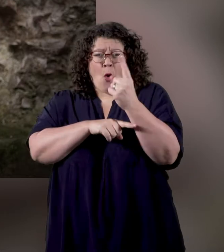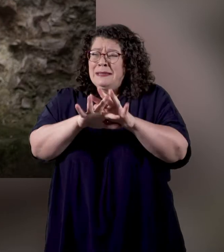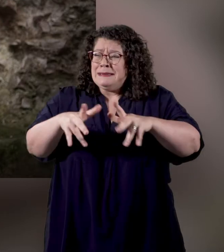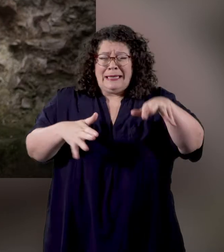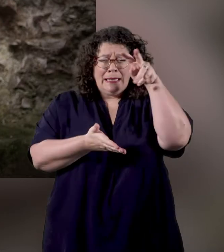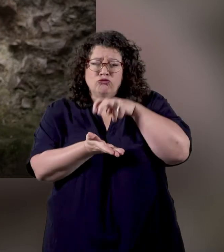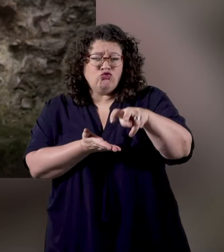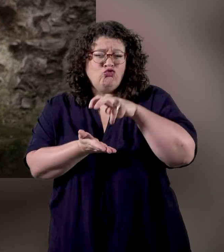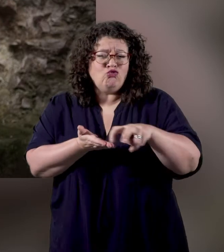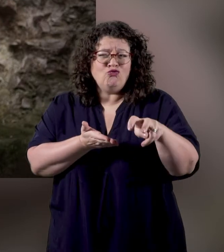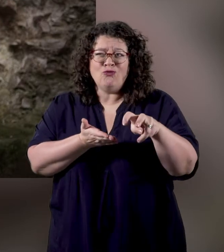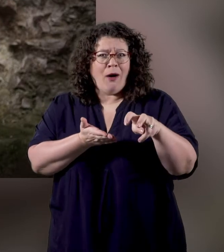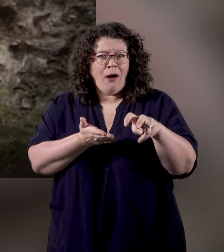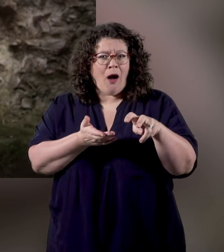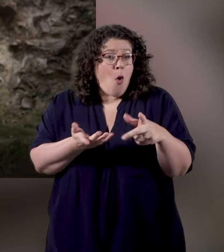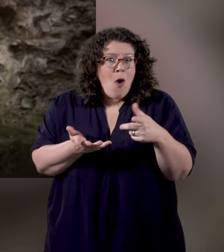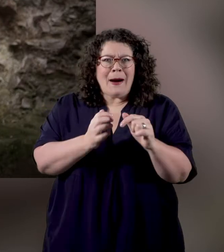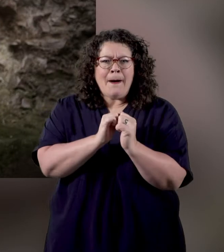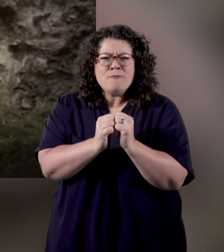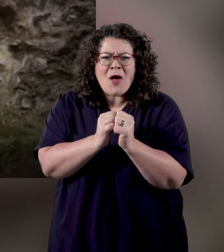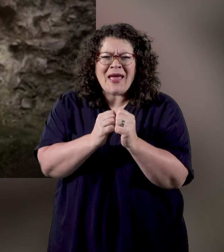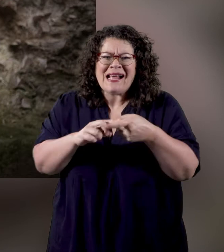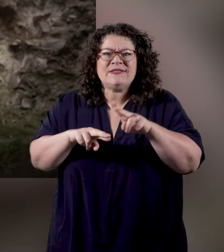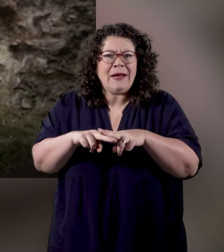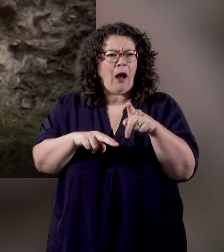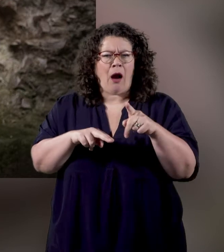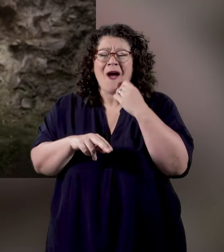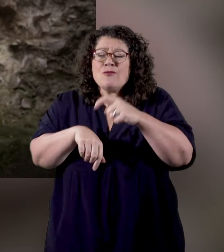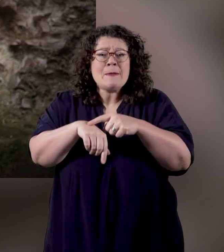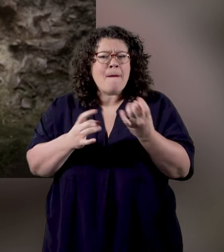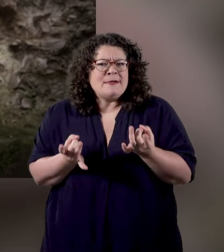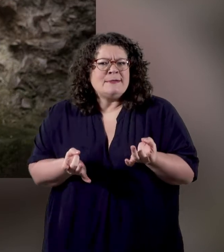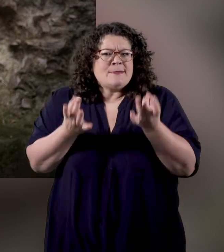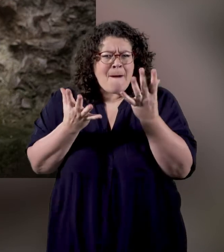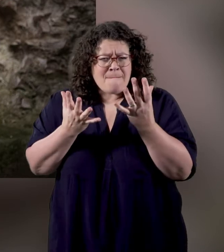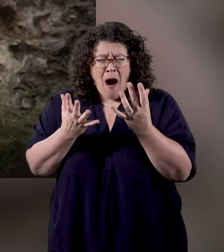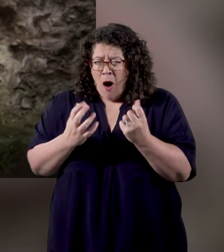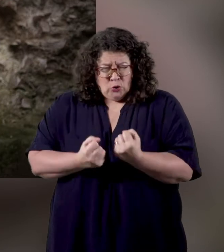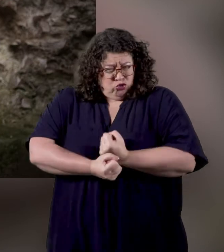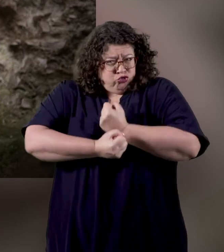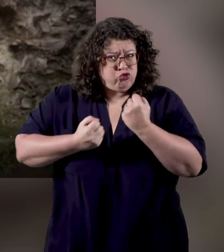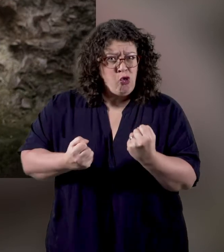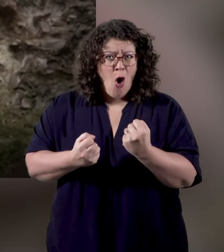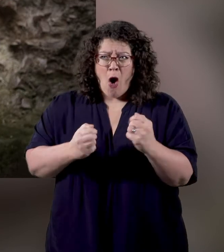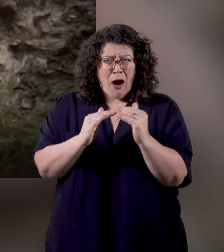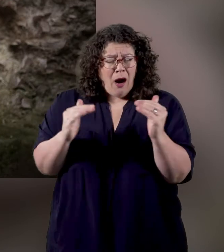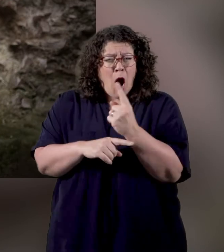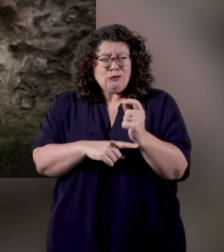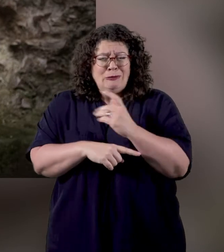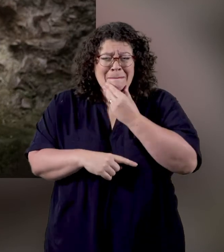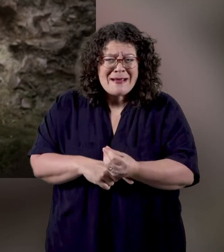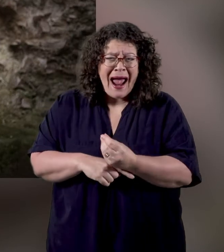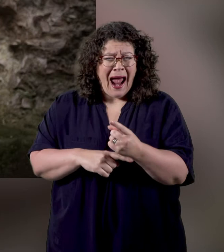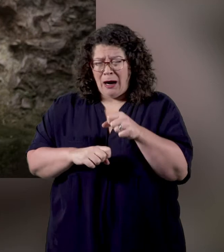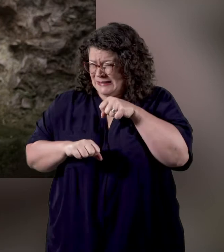trwy morodd gan bod e'n mor fawr. Ei frawd Efnisien, pwy pob tro oedd e'n mynd yn grac, roedd e'n mynd mor gryf